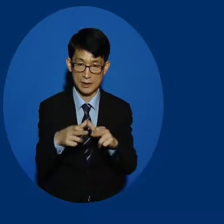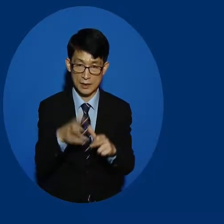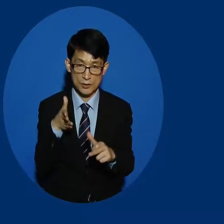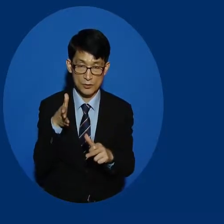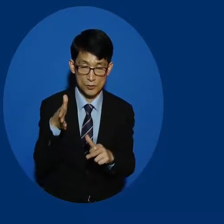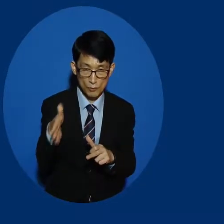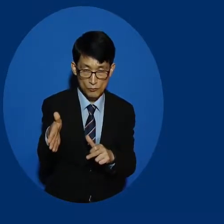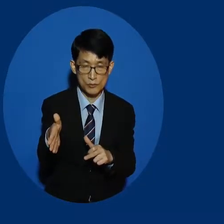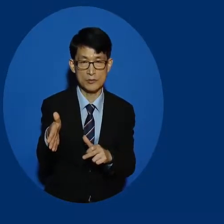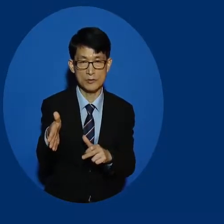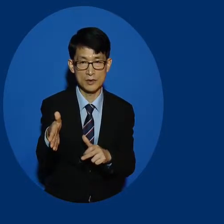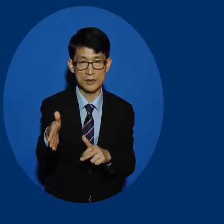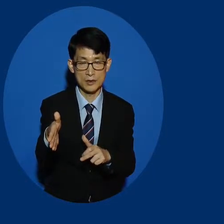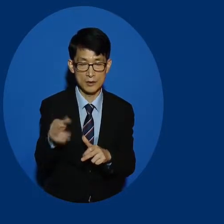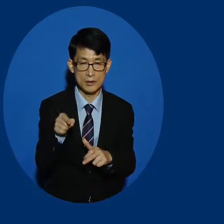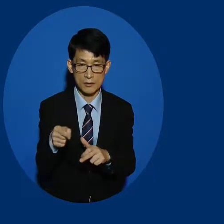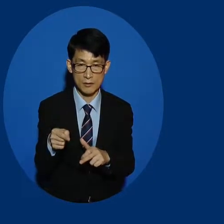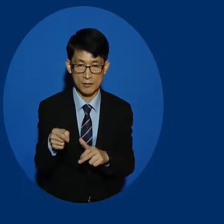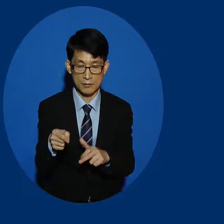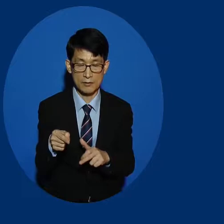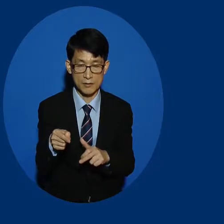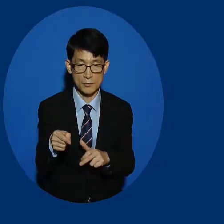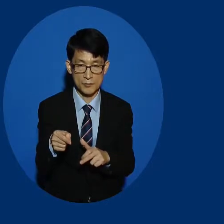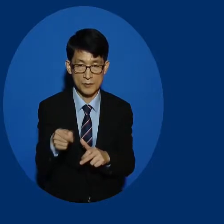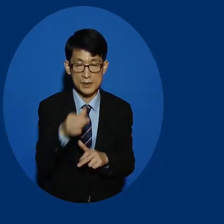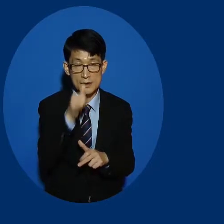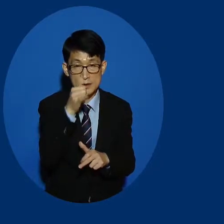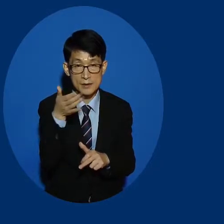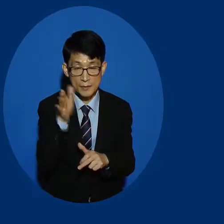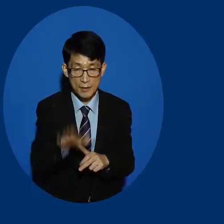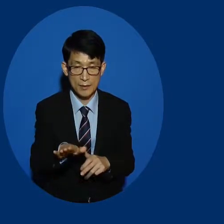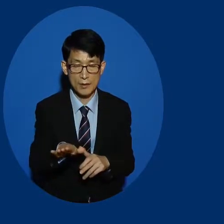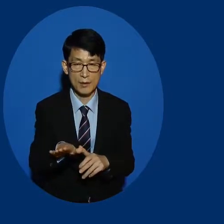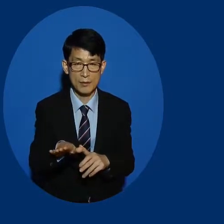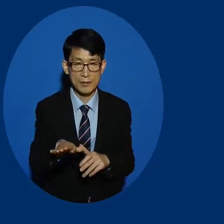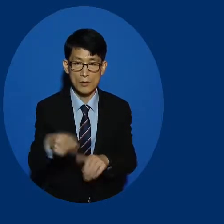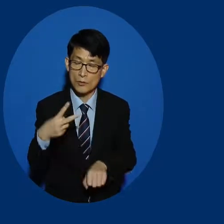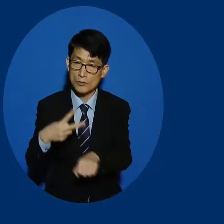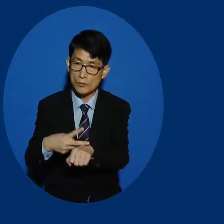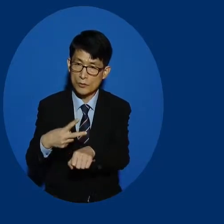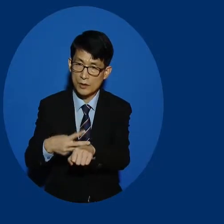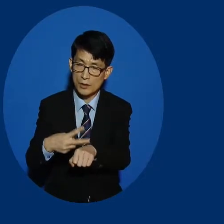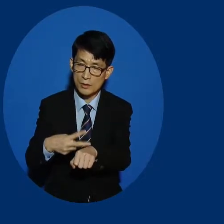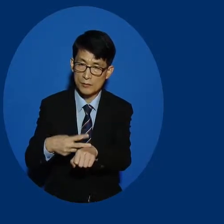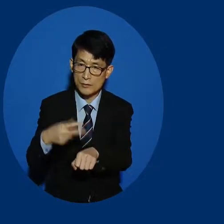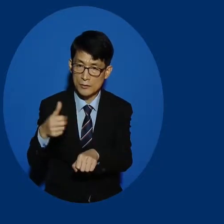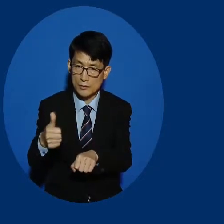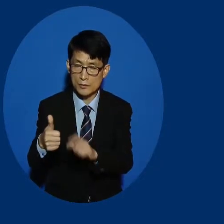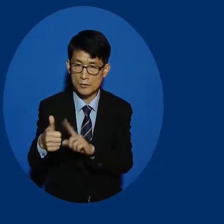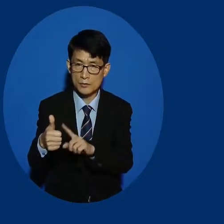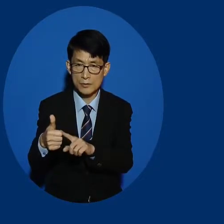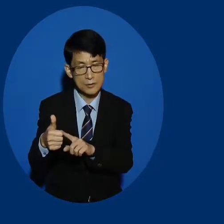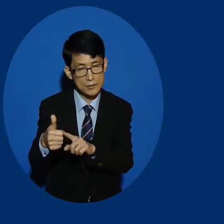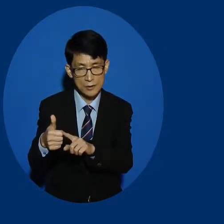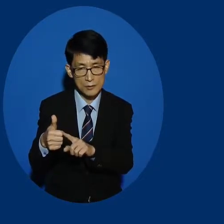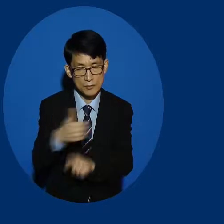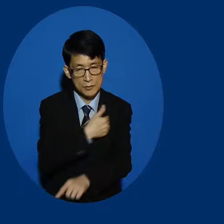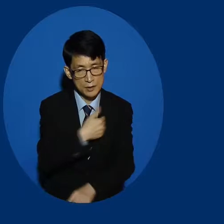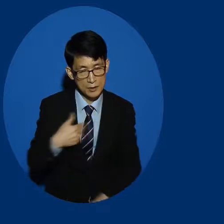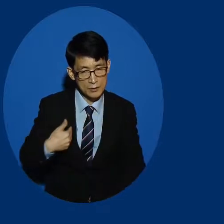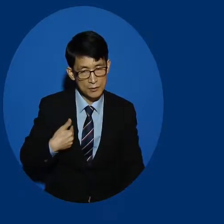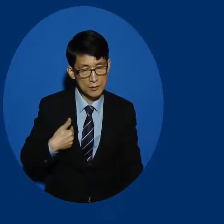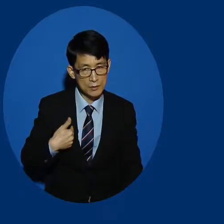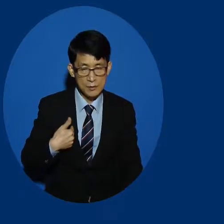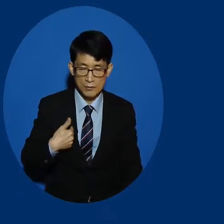전문성은 어느 정도 갖추고 있다고 할 수 있습니다만 평생교육적인 소양은 좀 부족하다고 이야기할 수 있습니다. 따라서